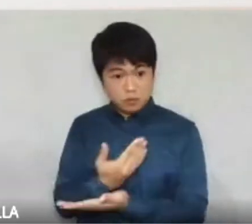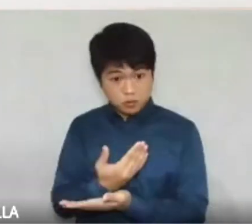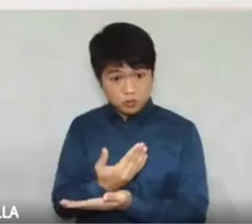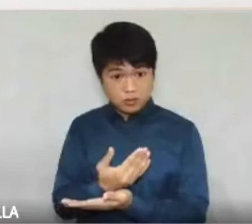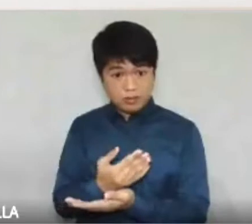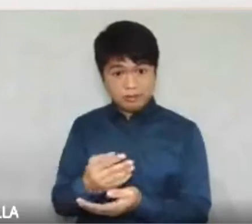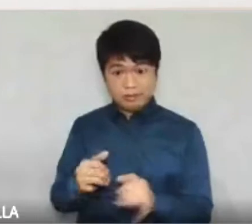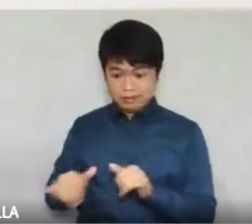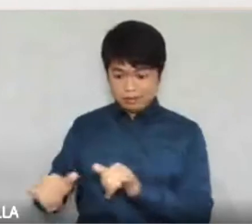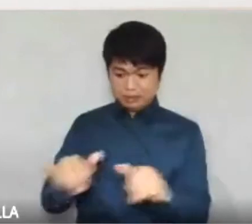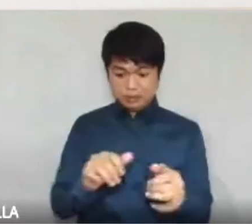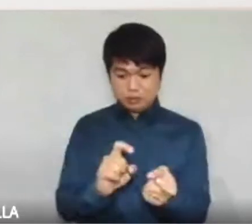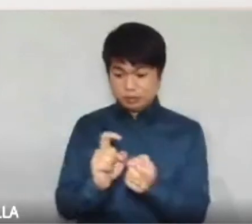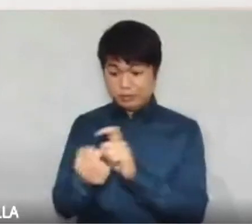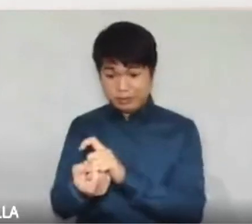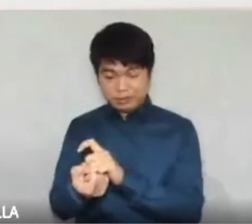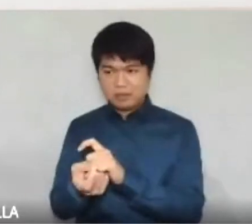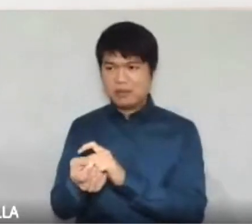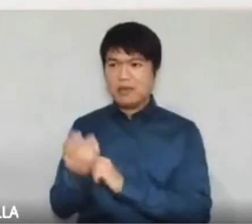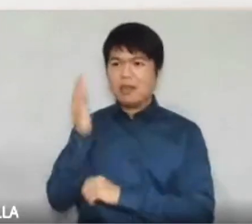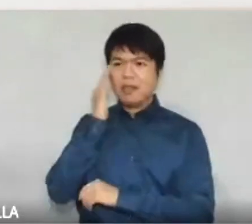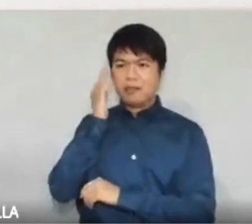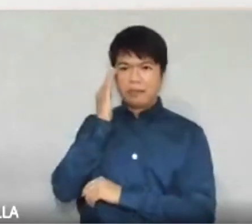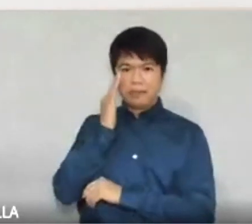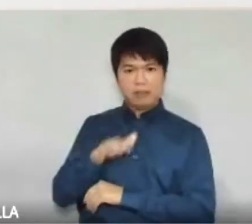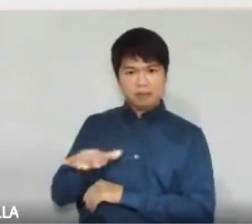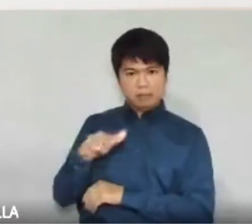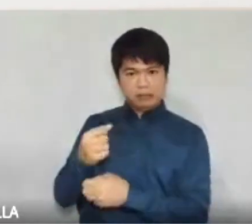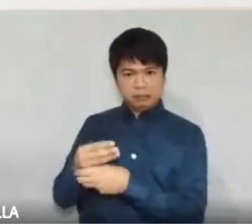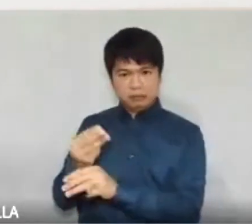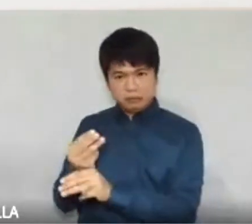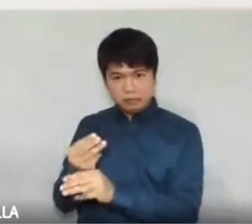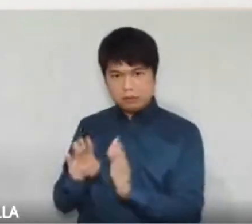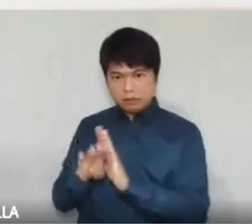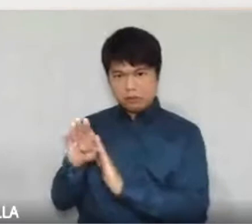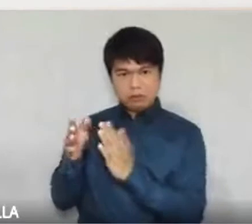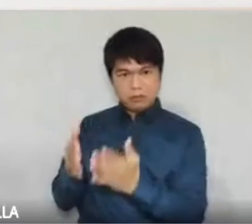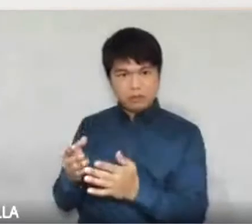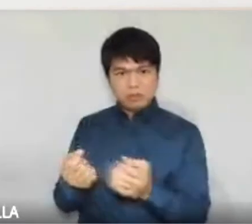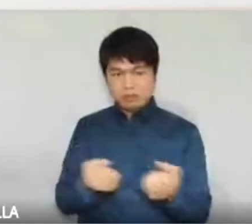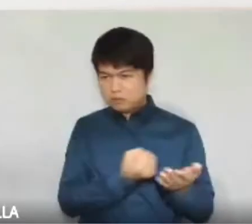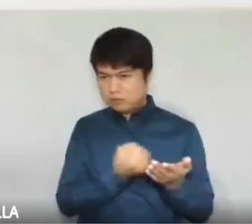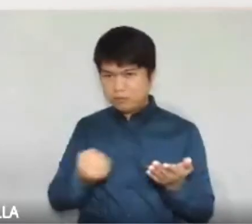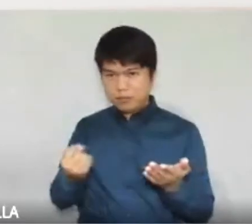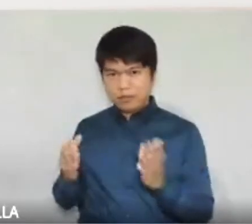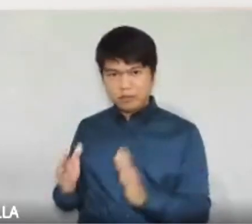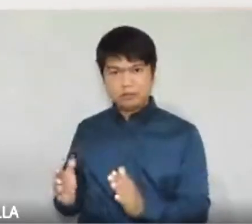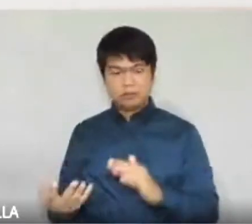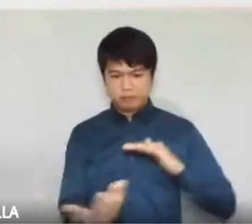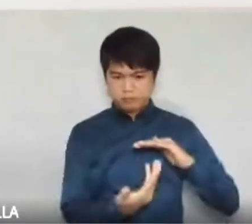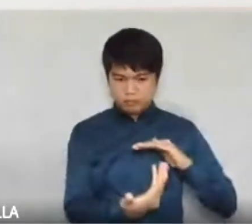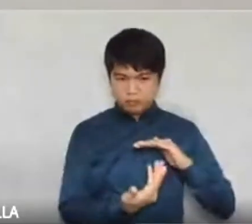standard, alam na agad ng mga manufacturer, developer, supplier at pati na rin ng consumer ang mga